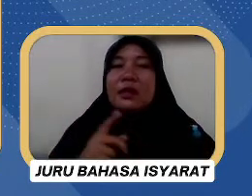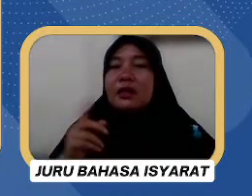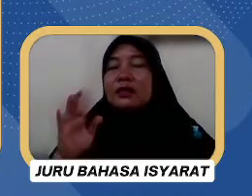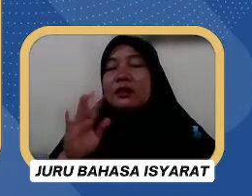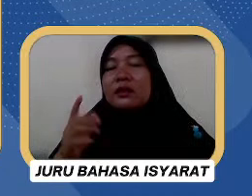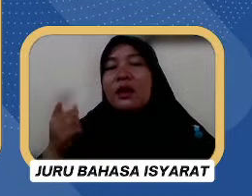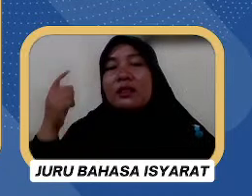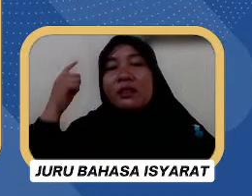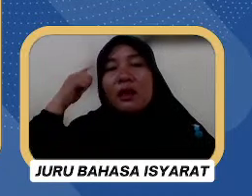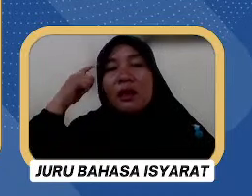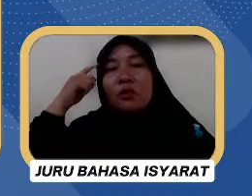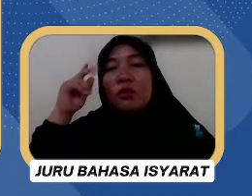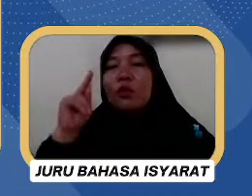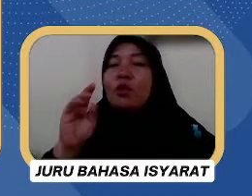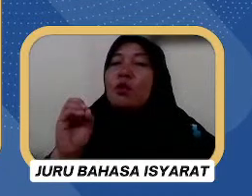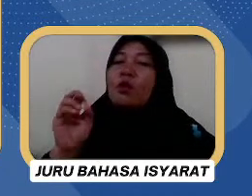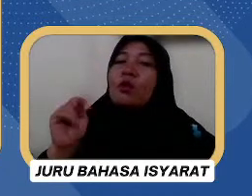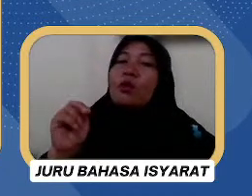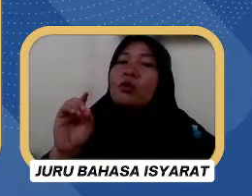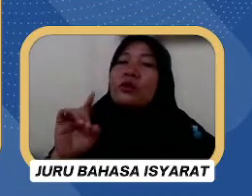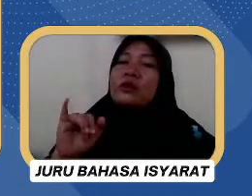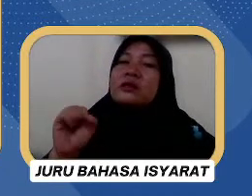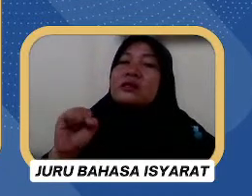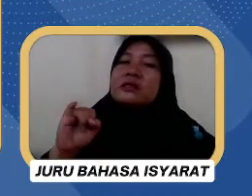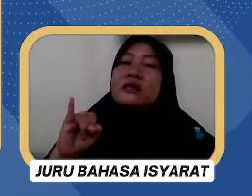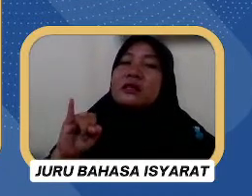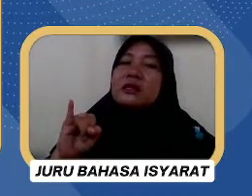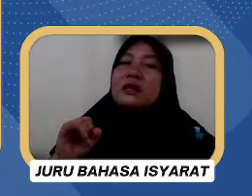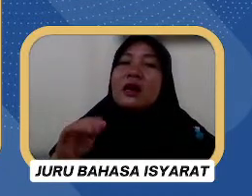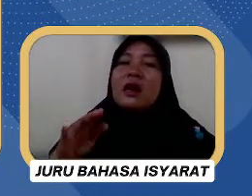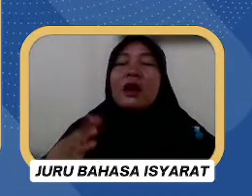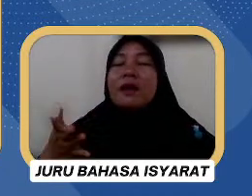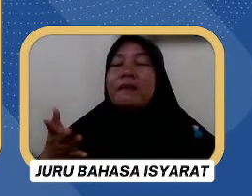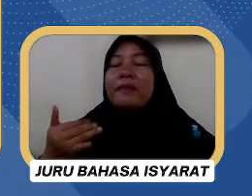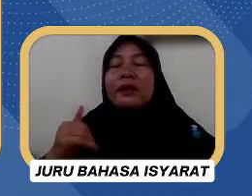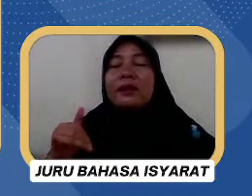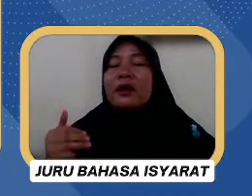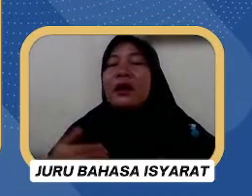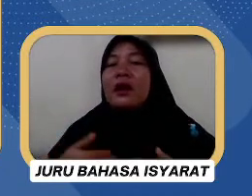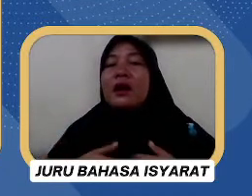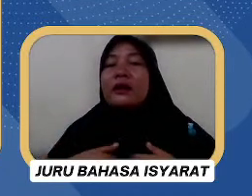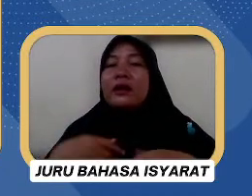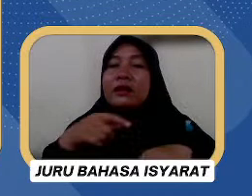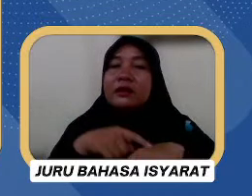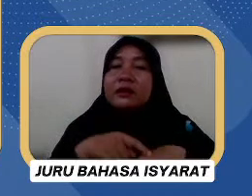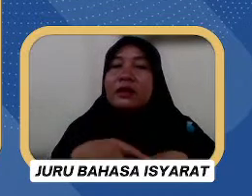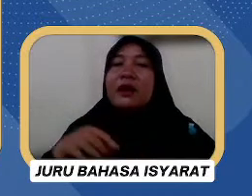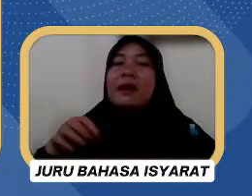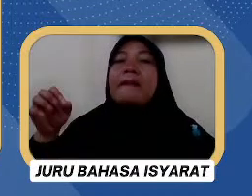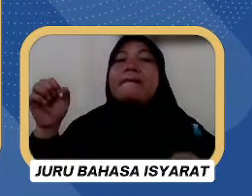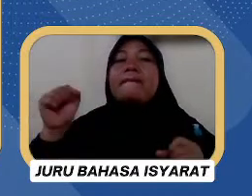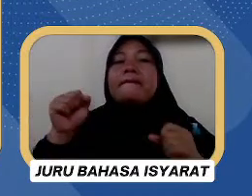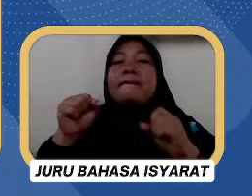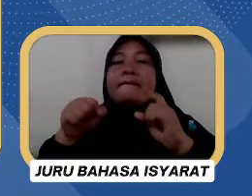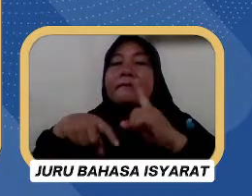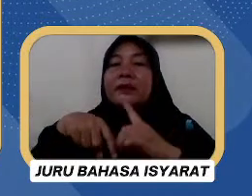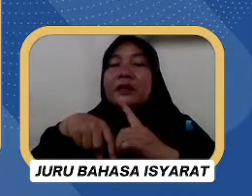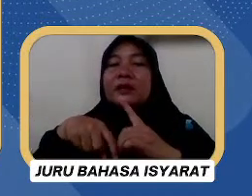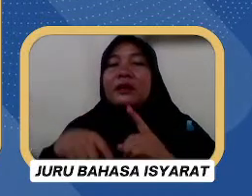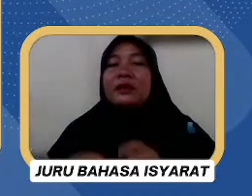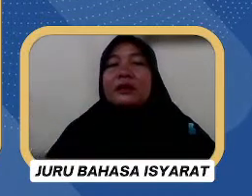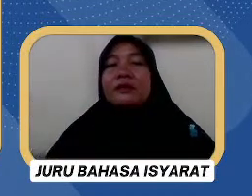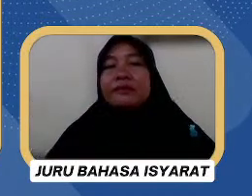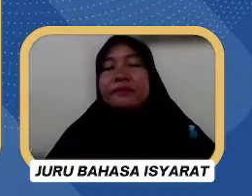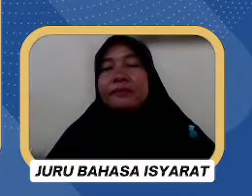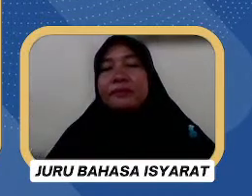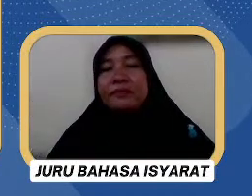mengenal yang namanya Messenger, tidak mengenal yang namanya Friendster. Itu adalah salah satu jenis media sosial yang ada pada zaman dulu. Bayangkan